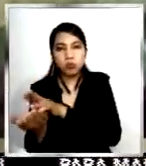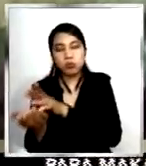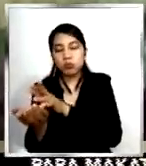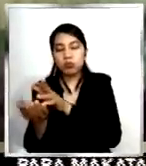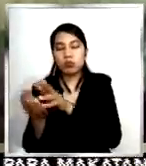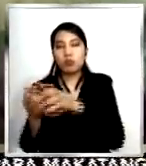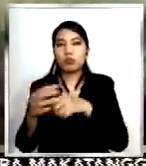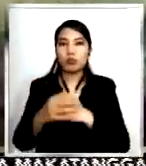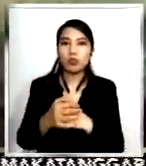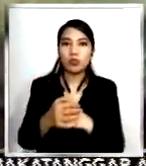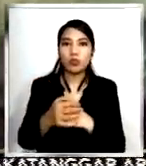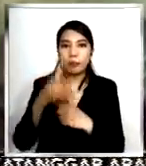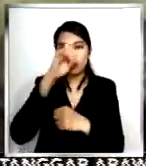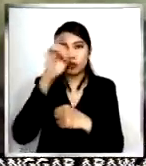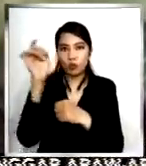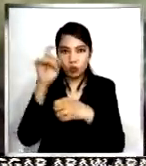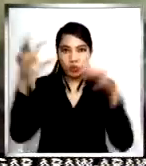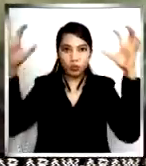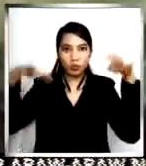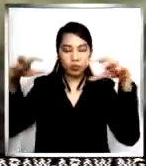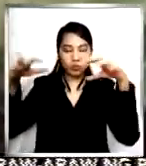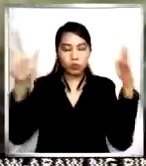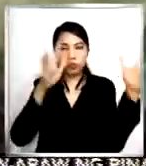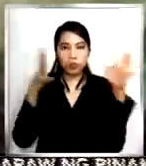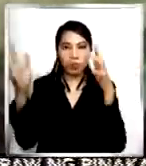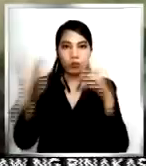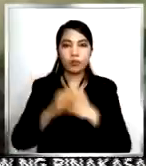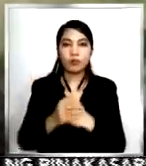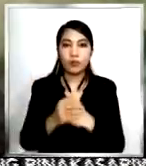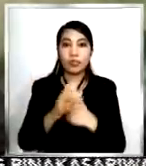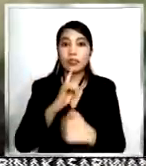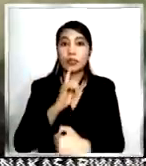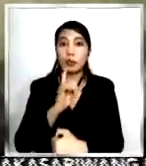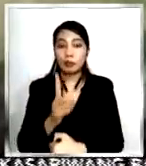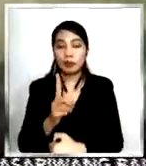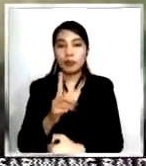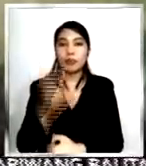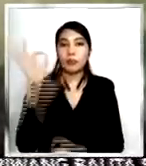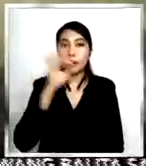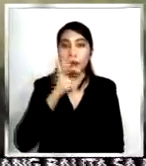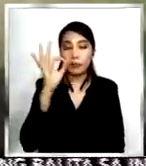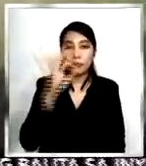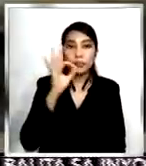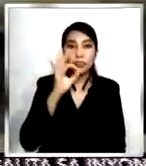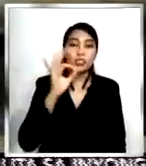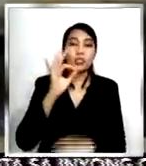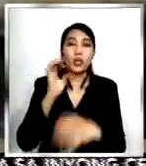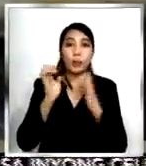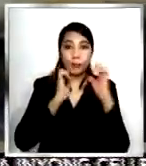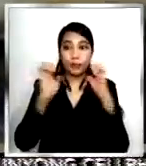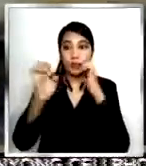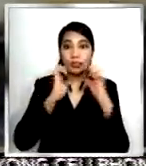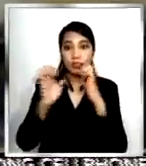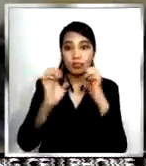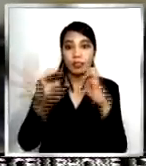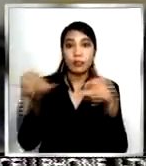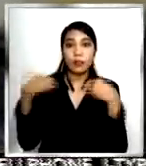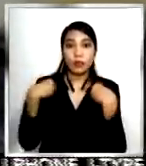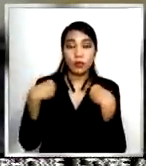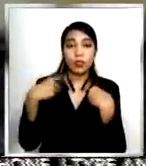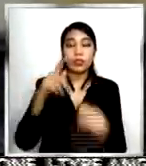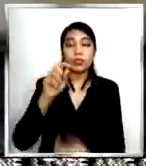ulat na natanggap ng Philippine Embassy sa Tokyo, Japan, nakita raw muna sa himpapawid ng Japan Coast Guard plane ang Pinoy crew member